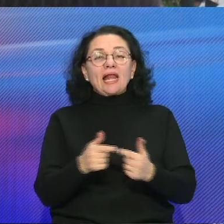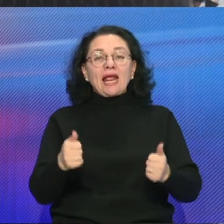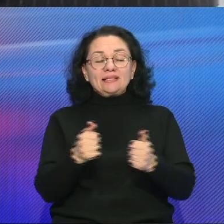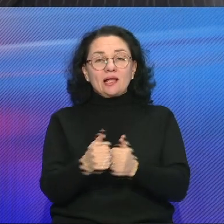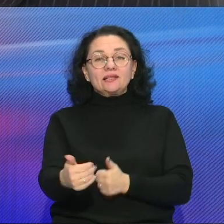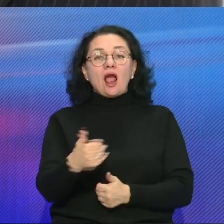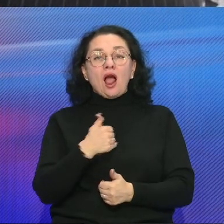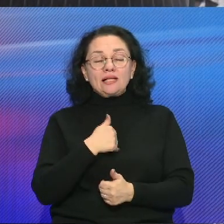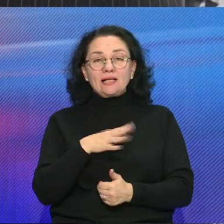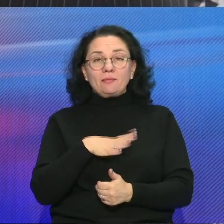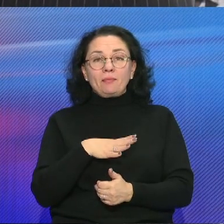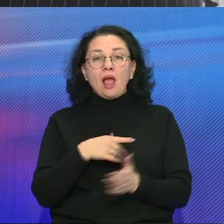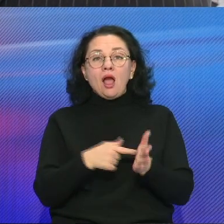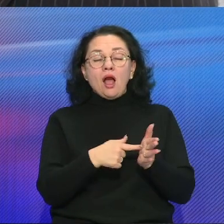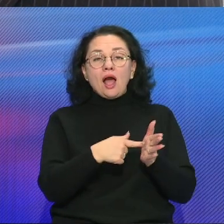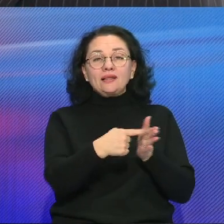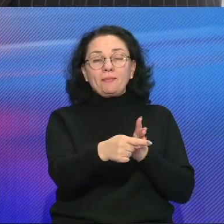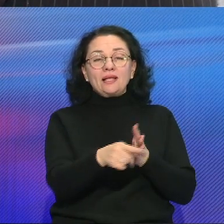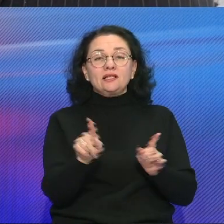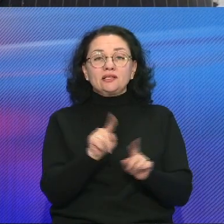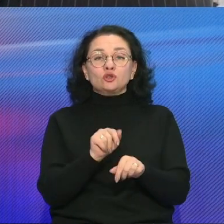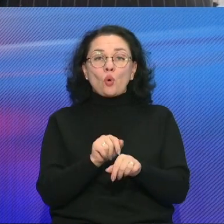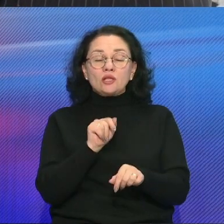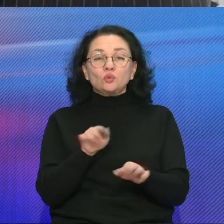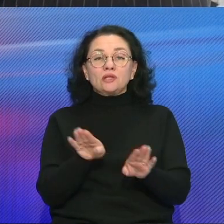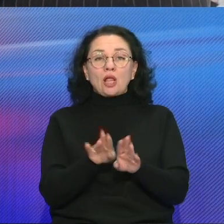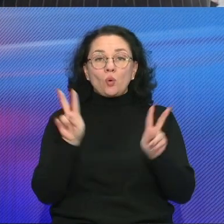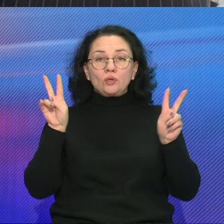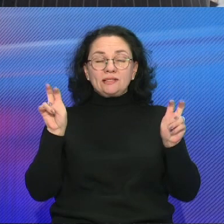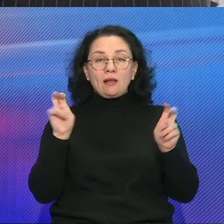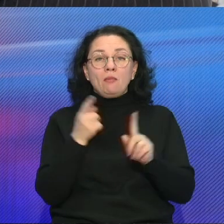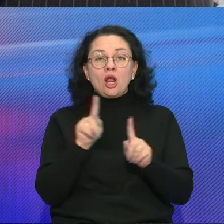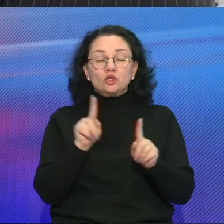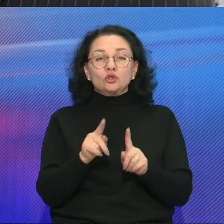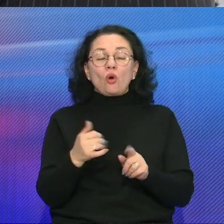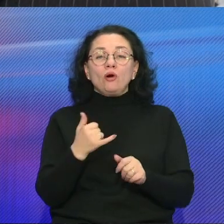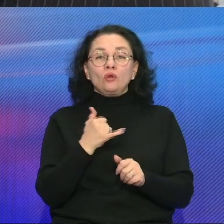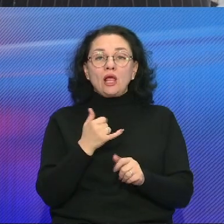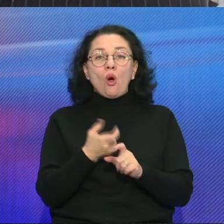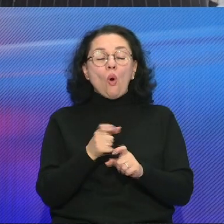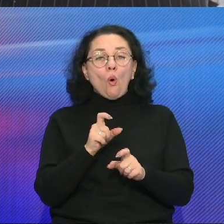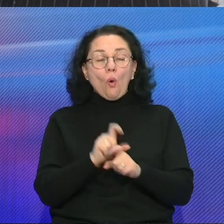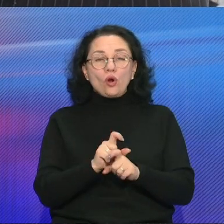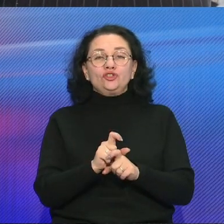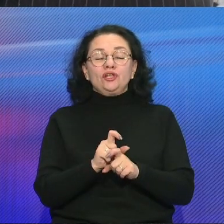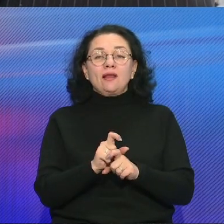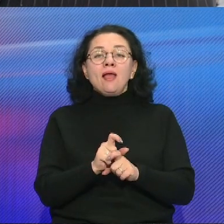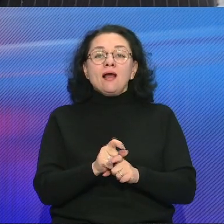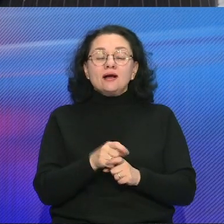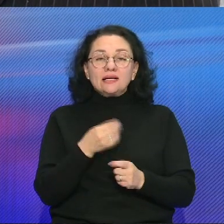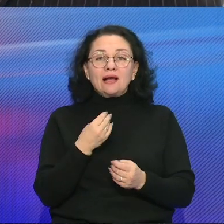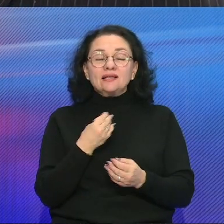плане подчеркнуть, коль коснулся этой темы, что наш удельный вес очень значим в выборной